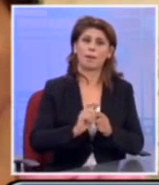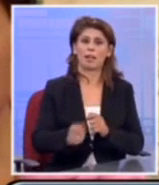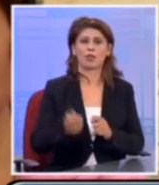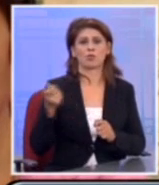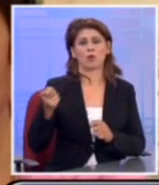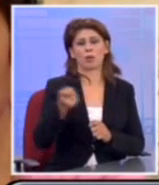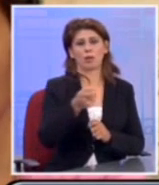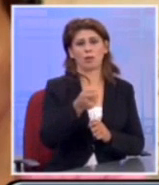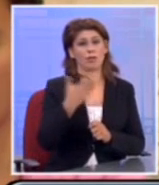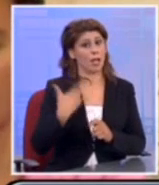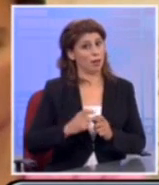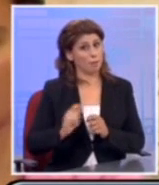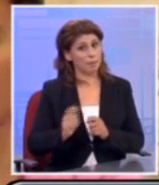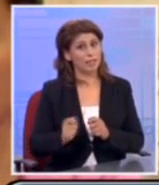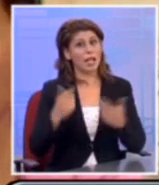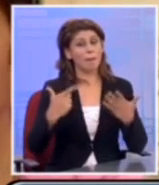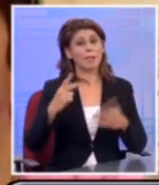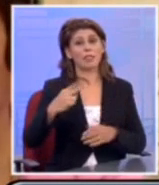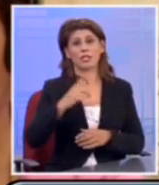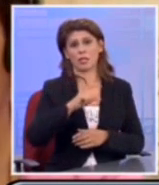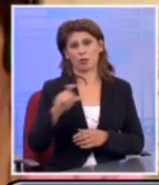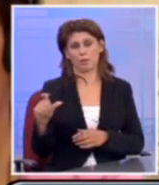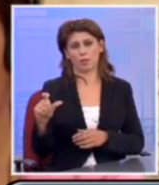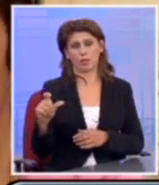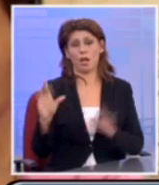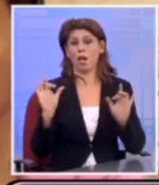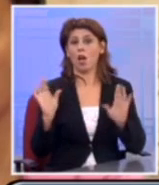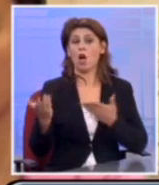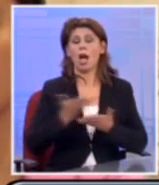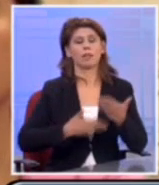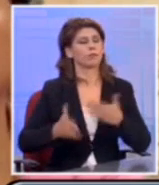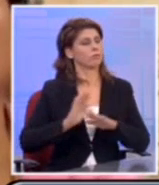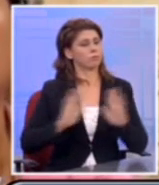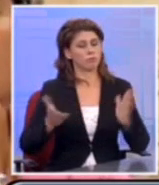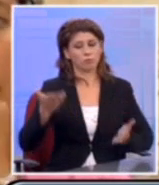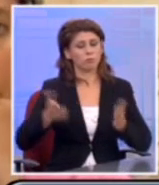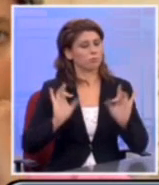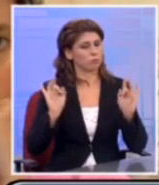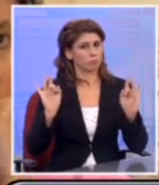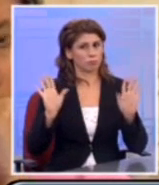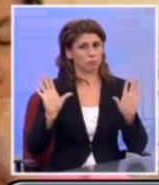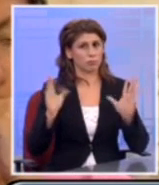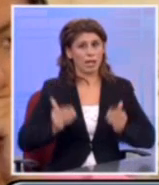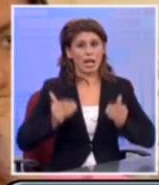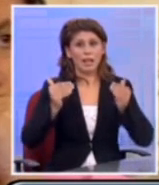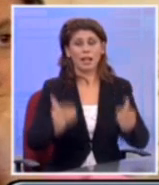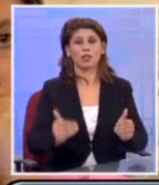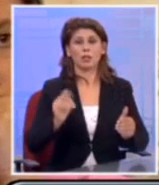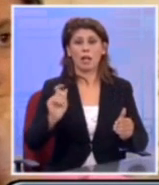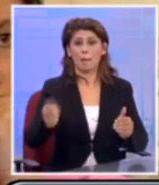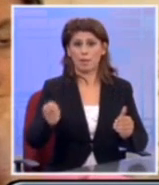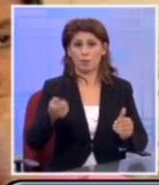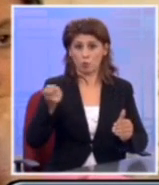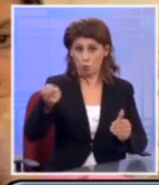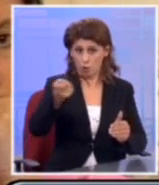χρέος, έχοντας πληρώσει 7 δις, χωρίς αντάλλαγμα και αντιστάθμισμα. Η αναστολή της αποπληρωμής του